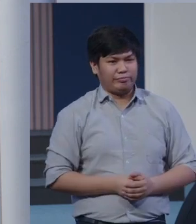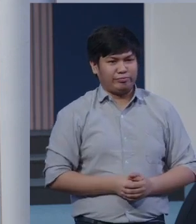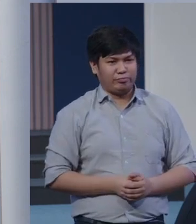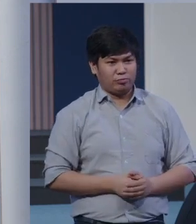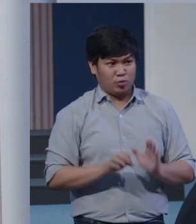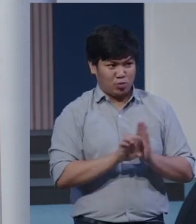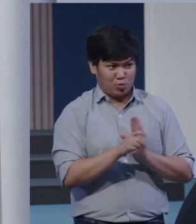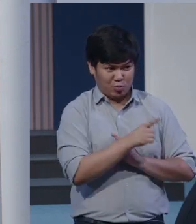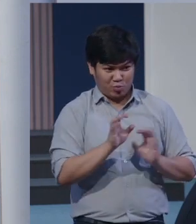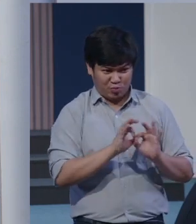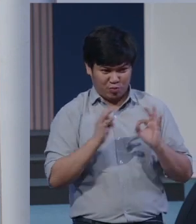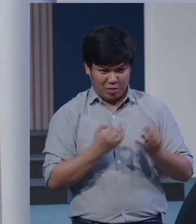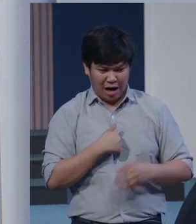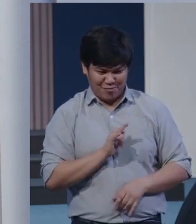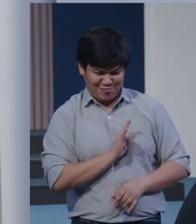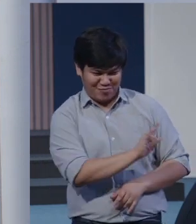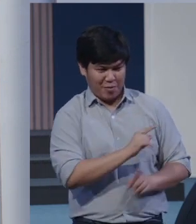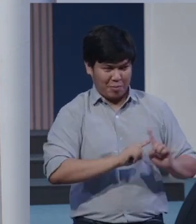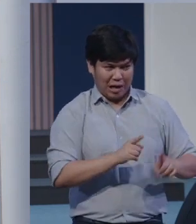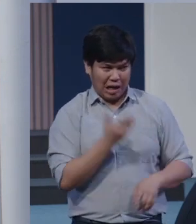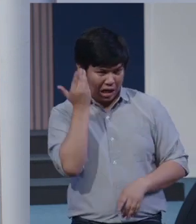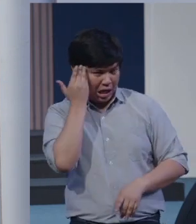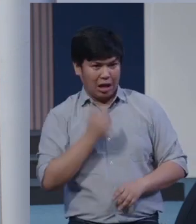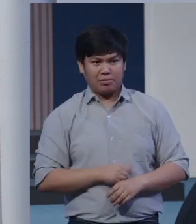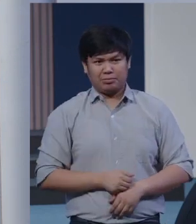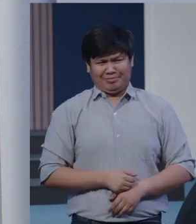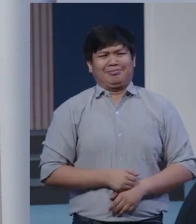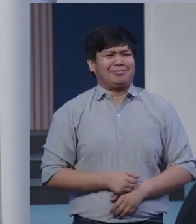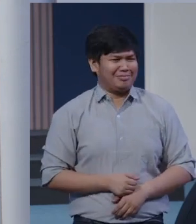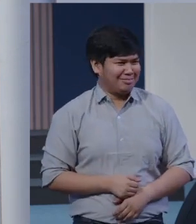isa't isa mga